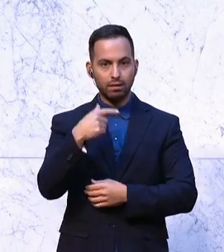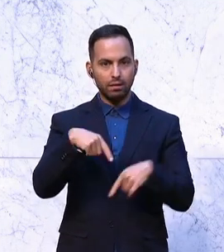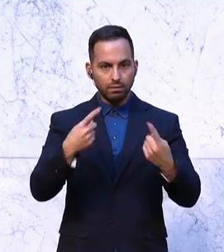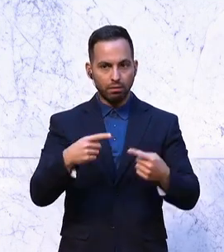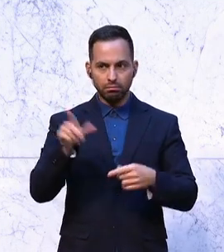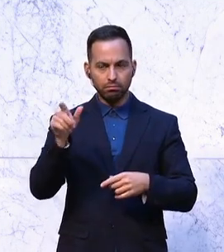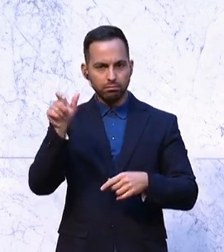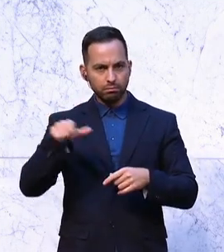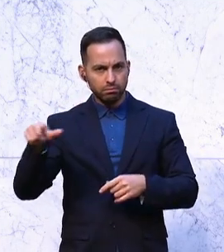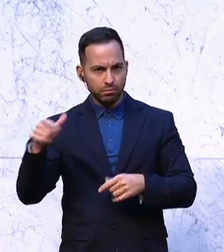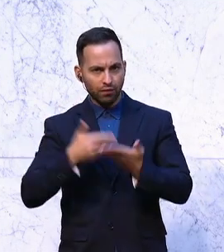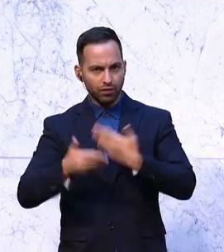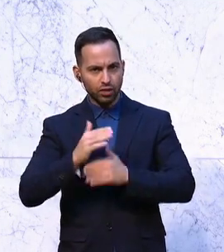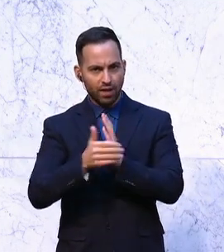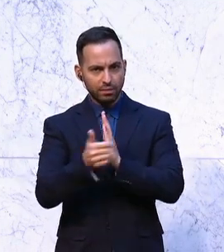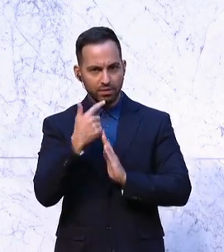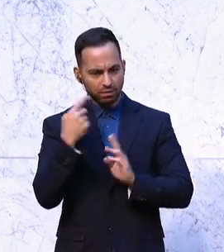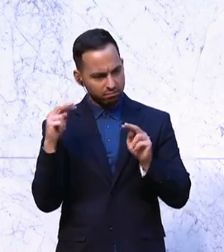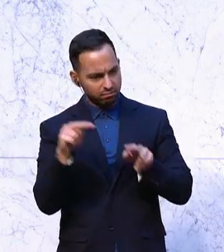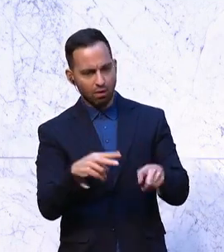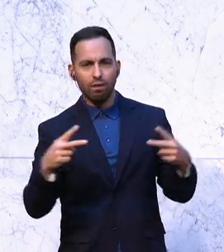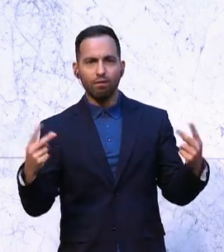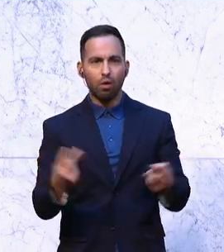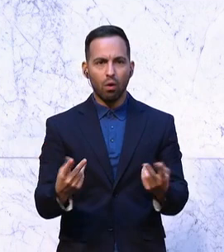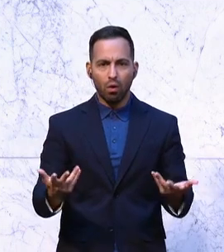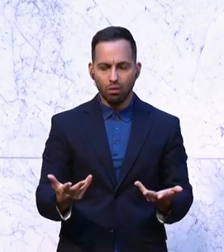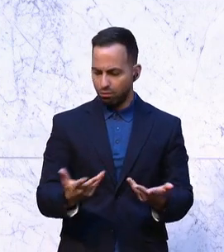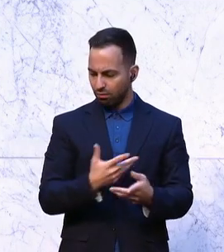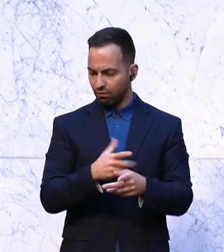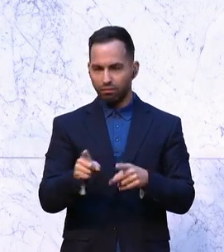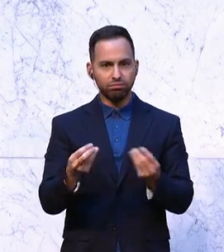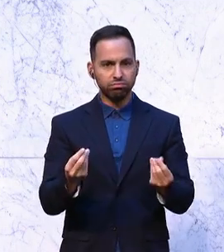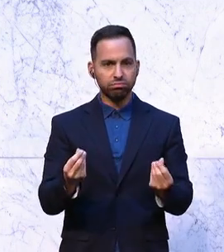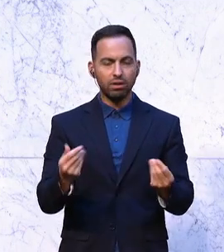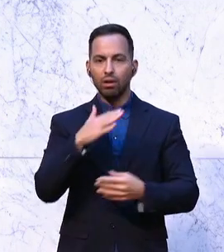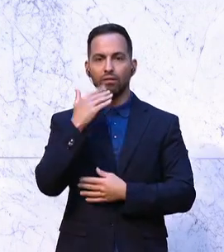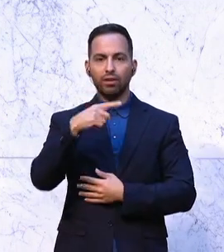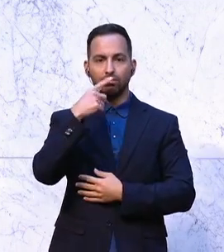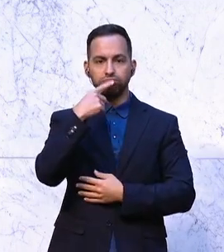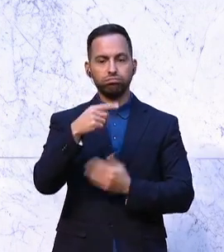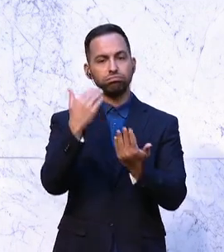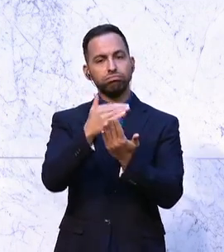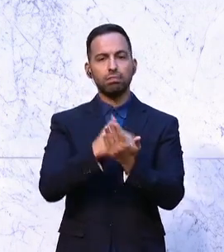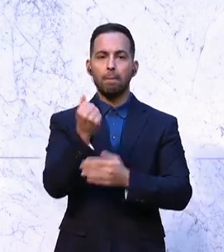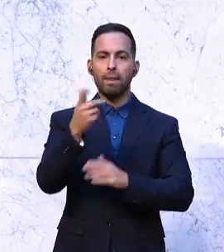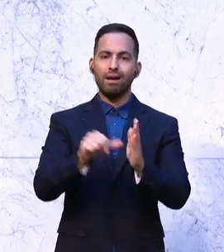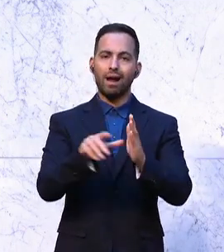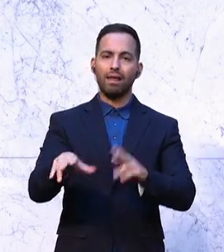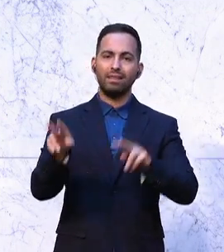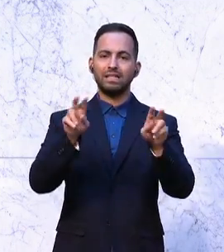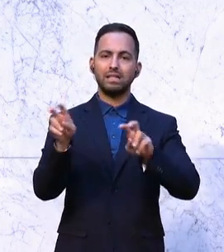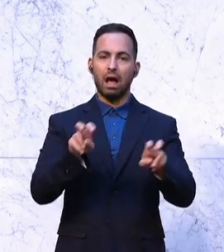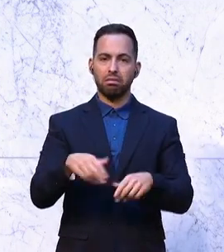Herr Finanzminister, wirklich sehnlichst vermissen? Viel Prosa, ein paar Kalenderzitate in der